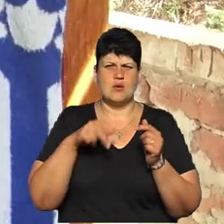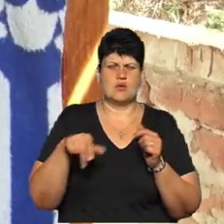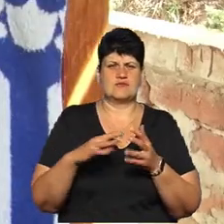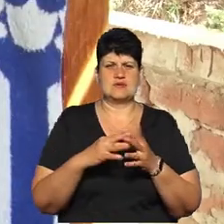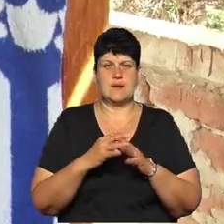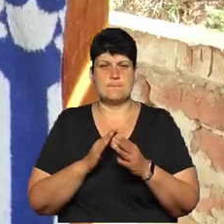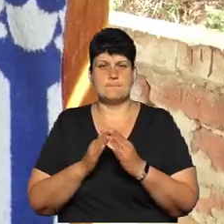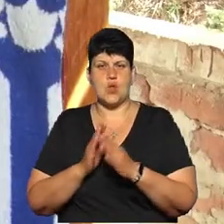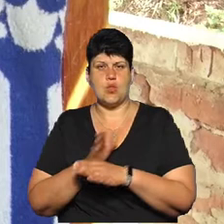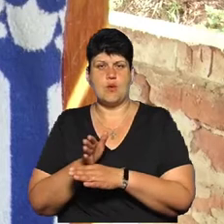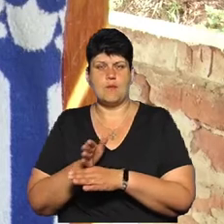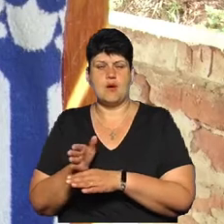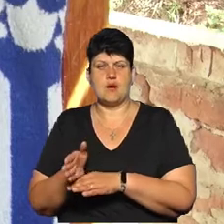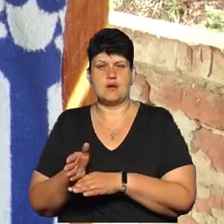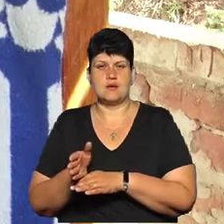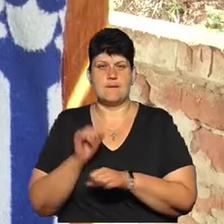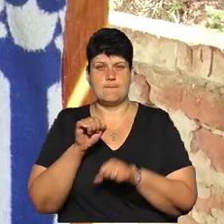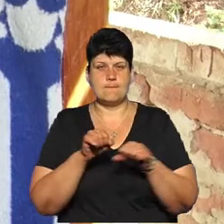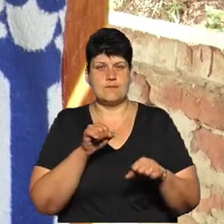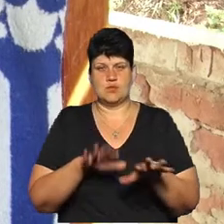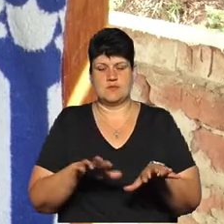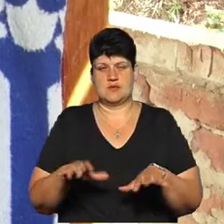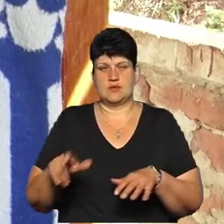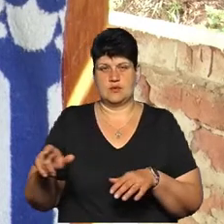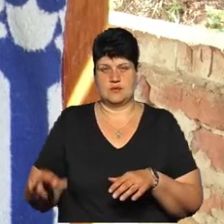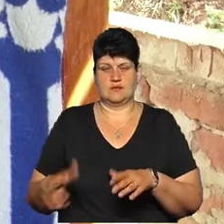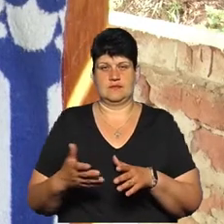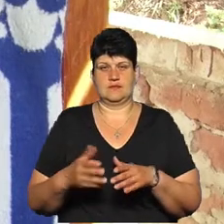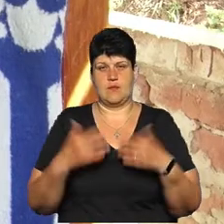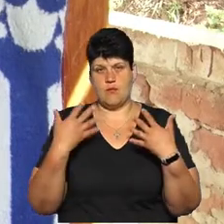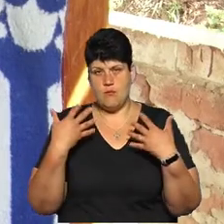домам, б'ють місцевих, пропадають жінки.